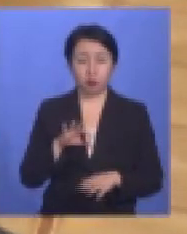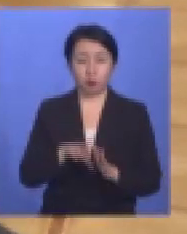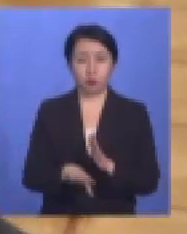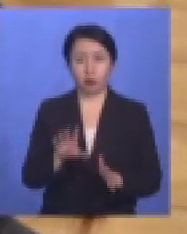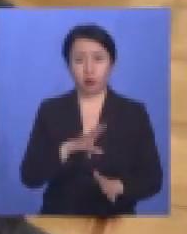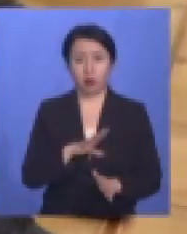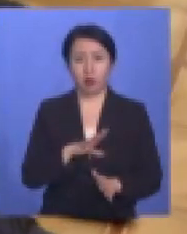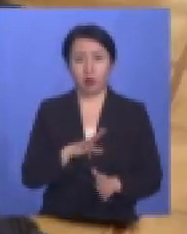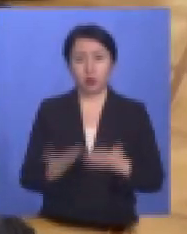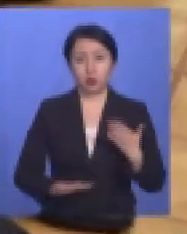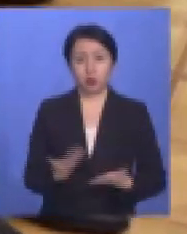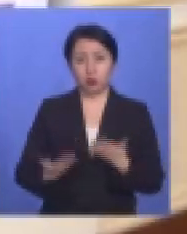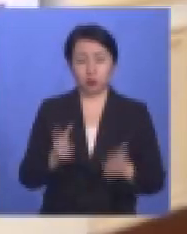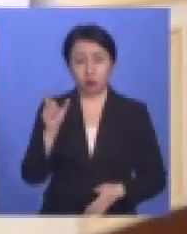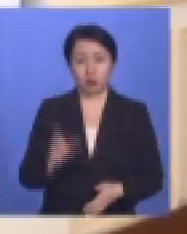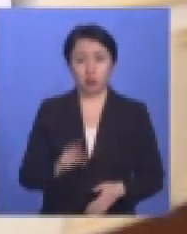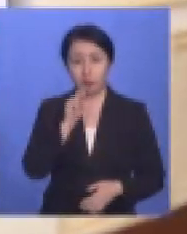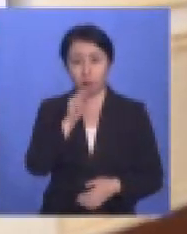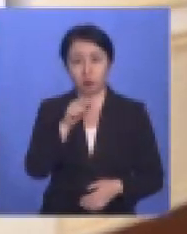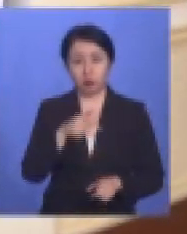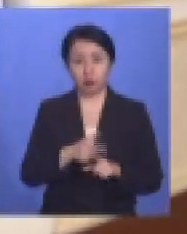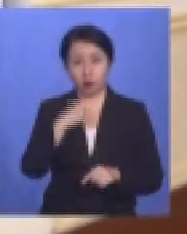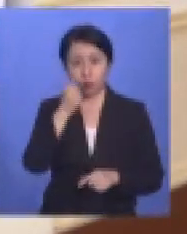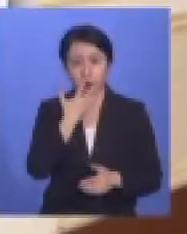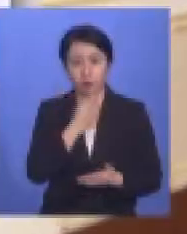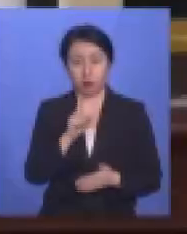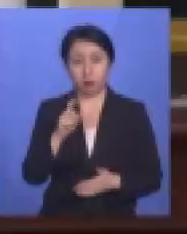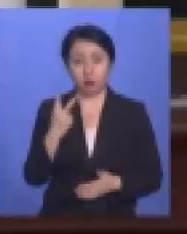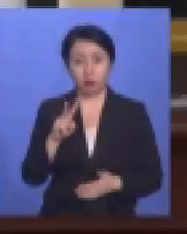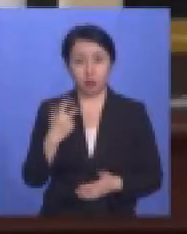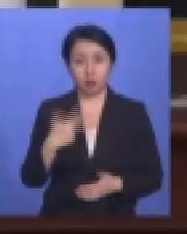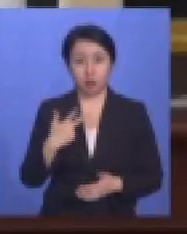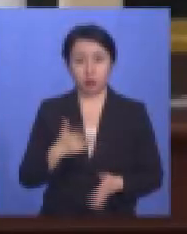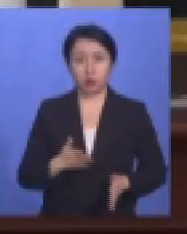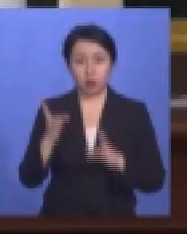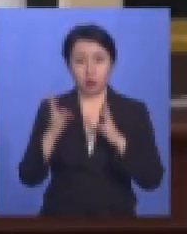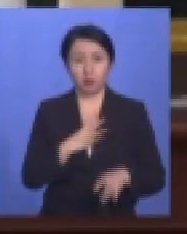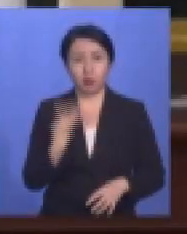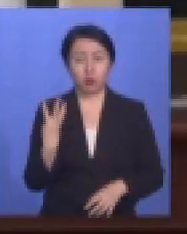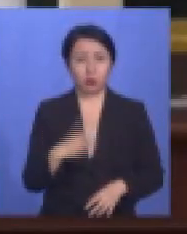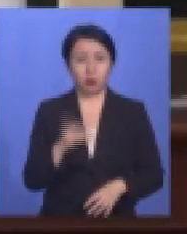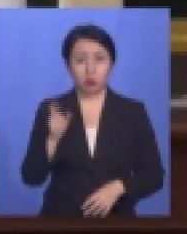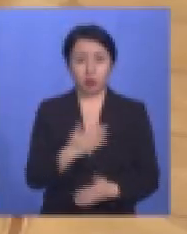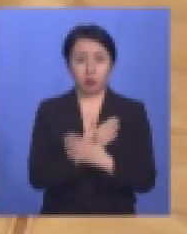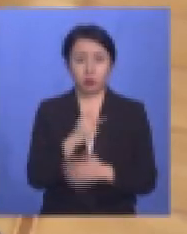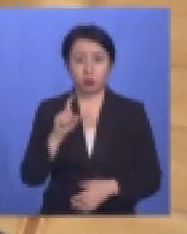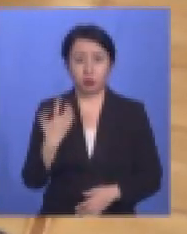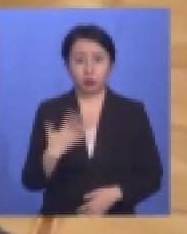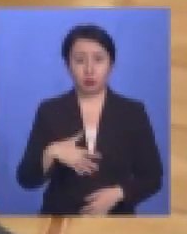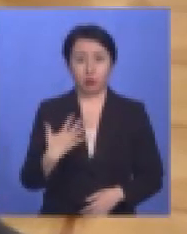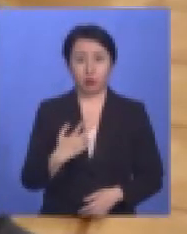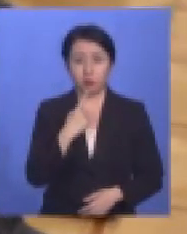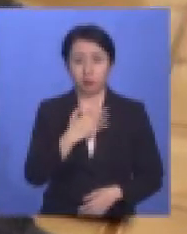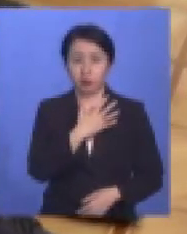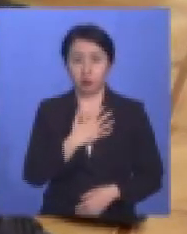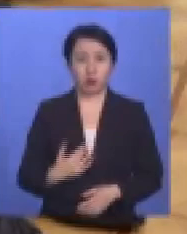салдарынан орын алды. Жаяу жүргіншілердің кінәсінен осы жылдың өзінде 233 жол апаты тіркеліп, 40 адам қаза тапты.